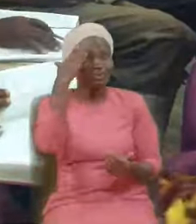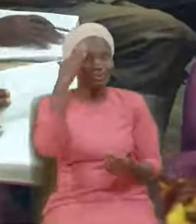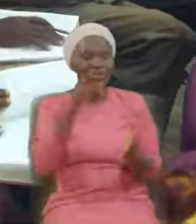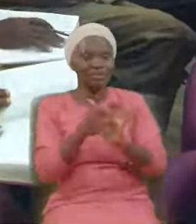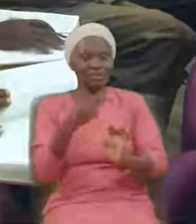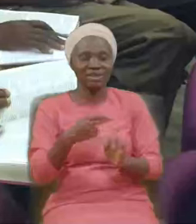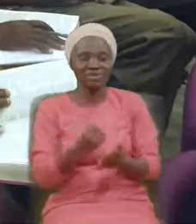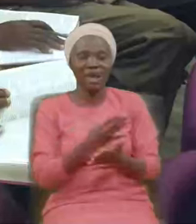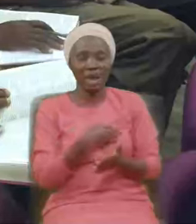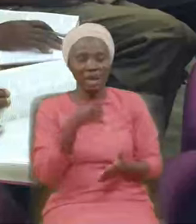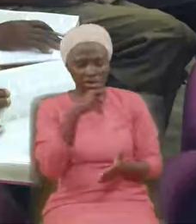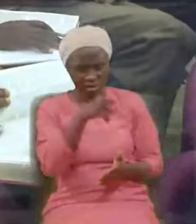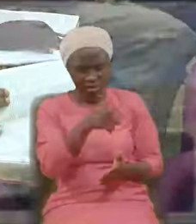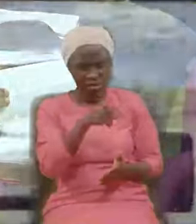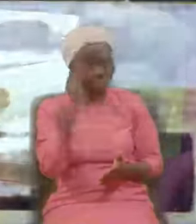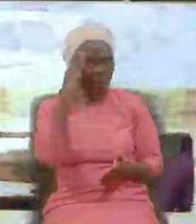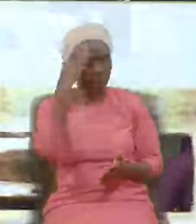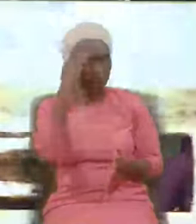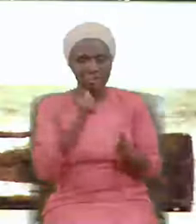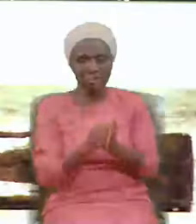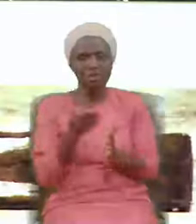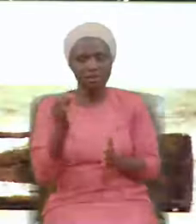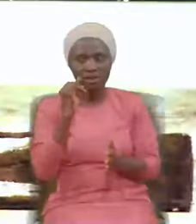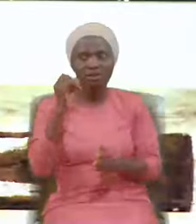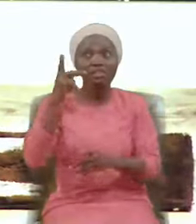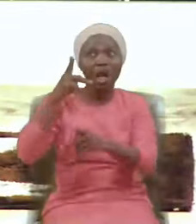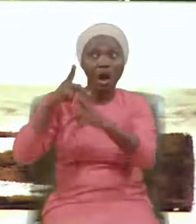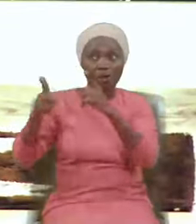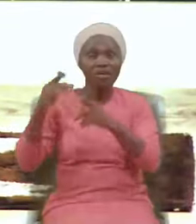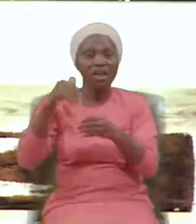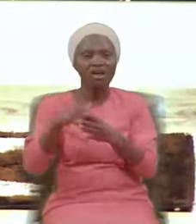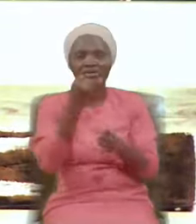Et il saura qu'il y a un prophète en Israël.